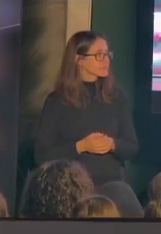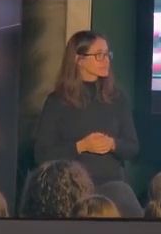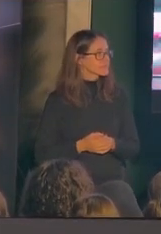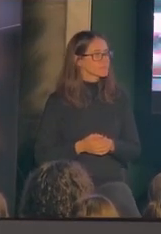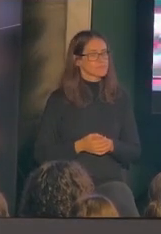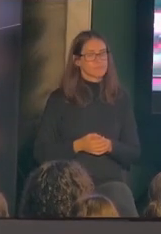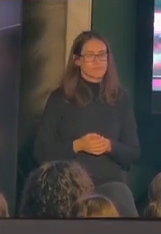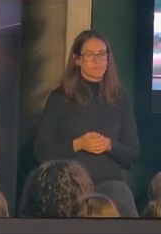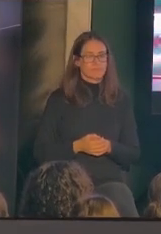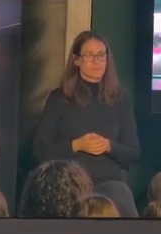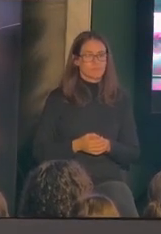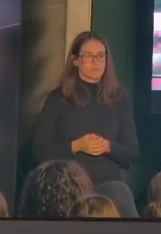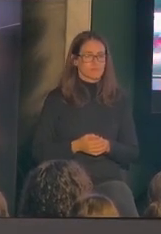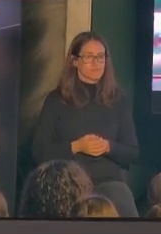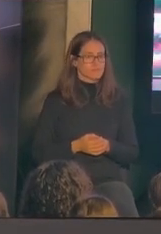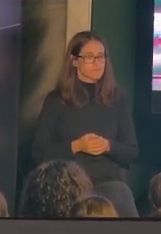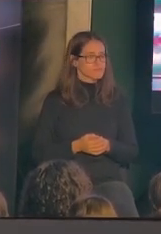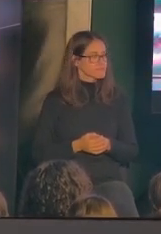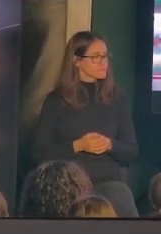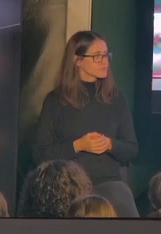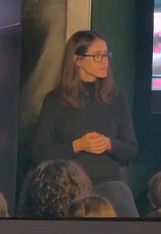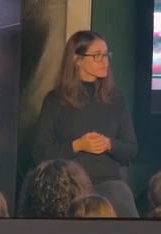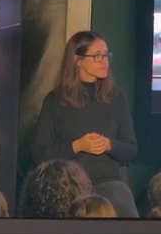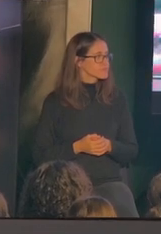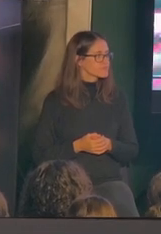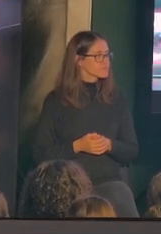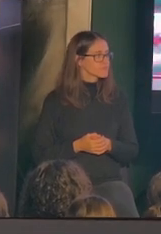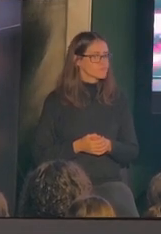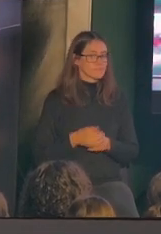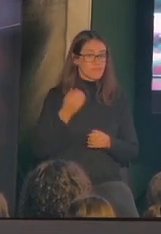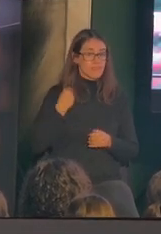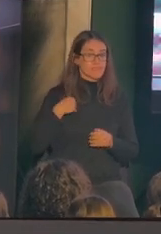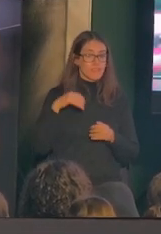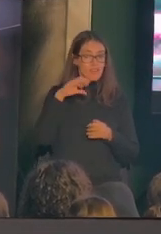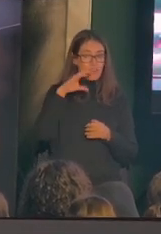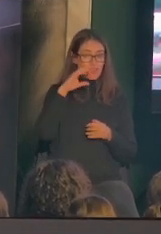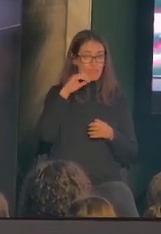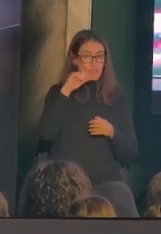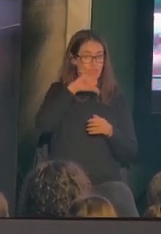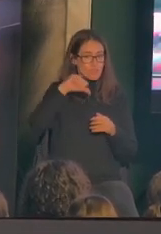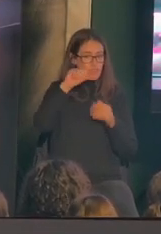Vale, doncs afegim l'oli completament fos.